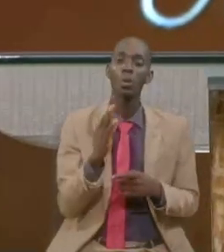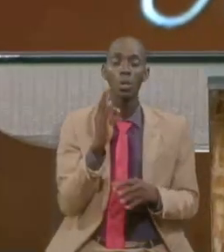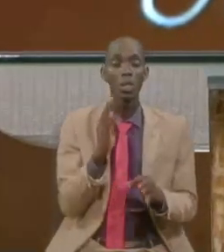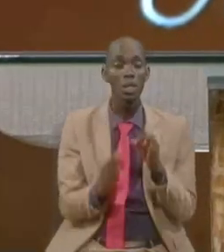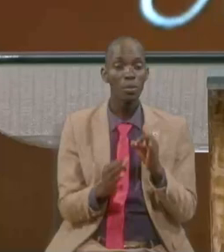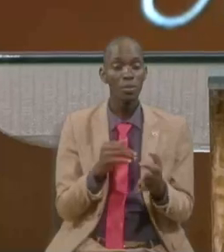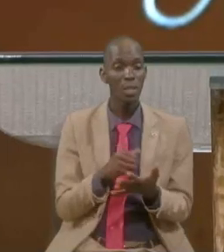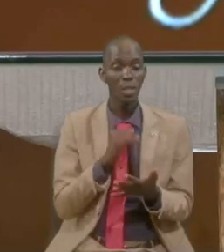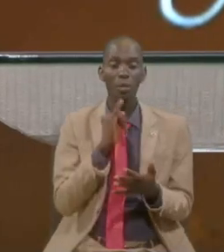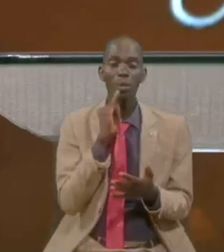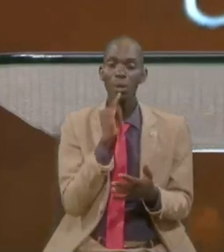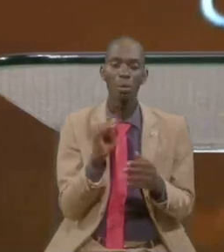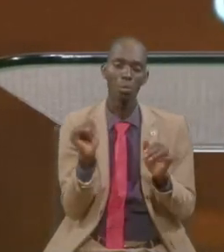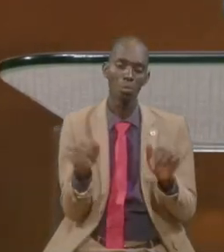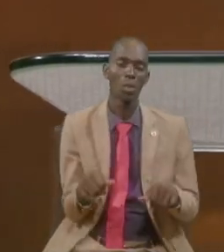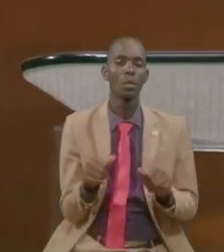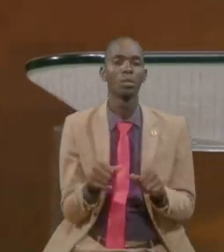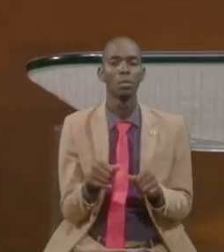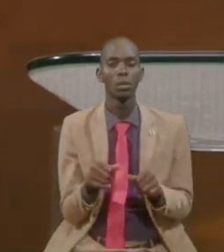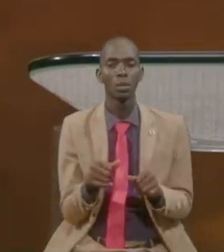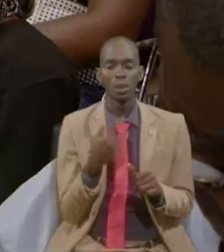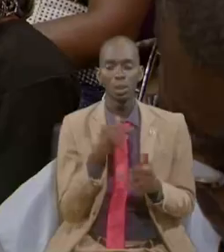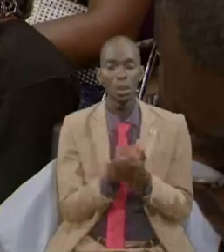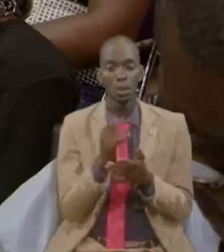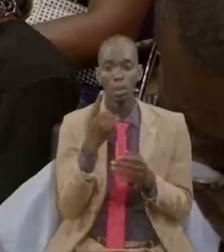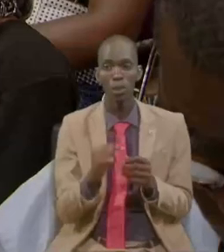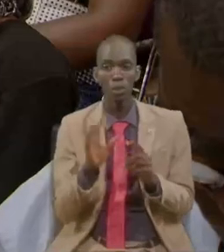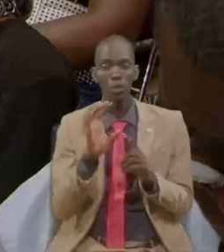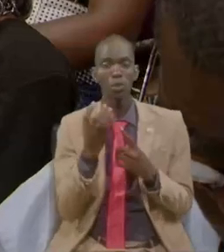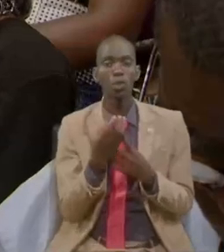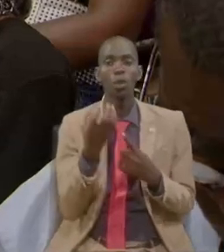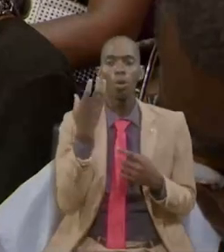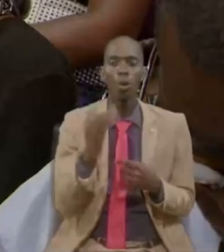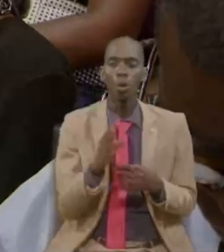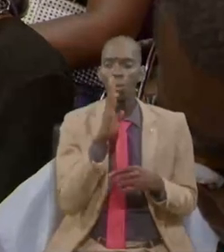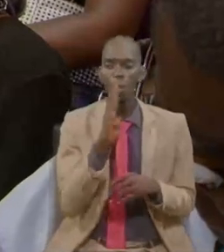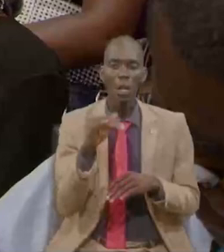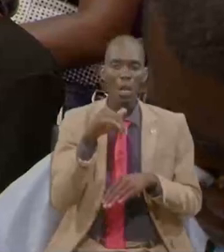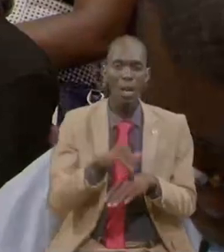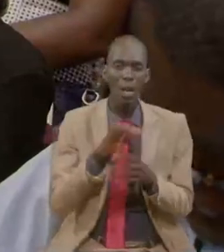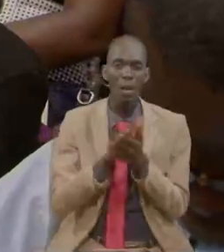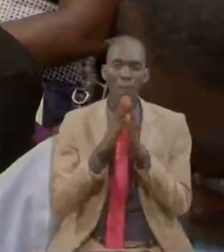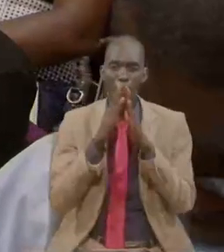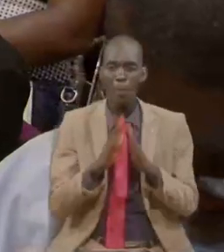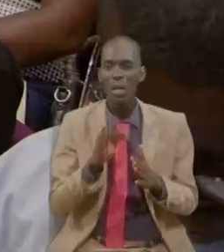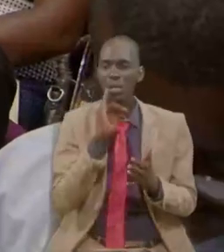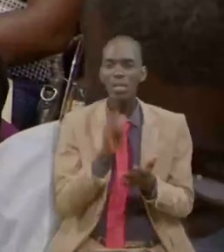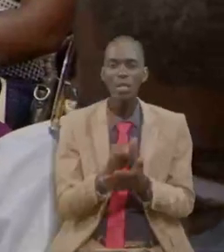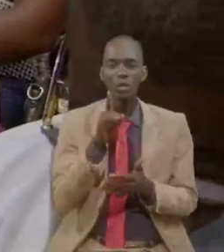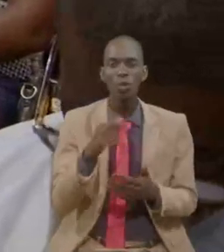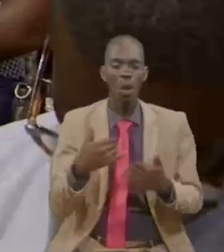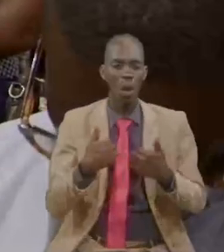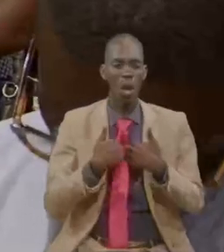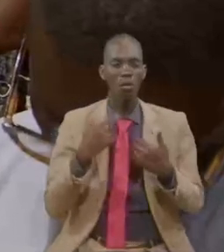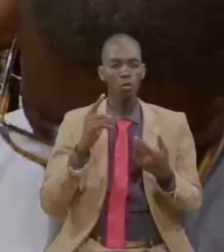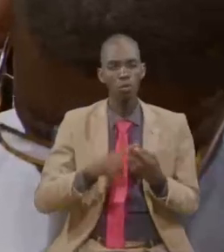Mais s'ils disent que la condition d'être en paix est que tu dois